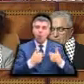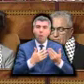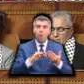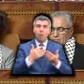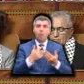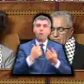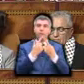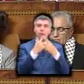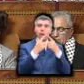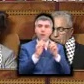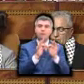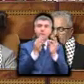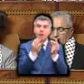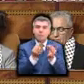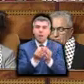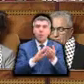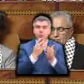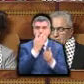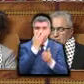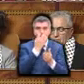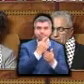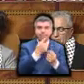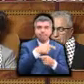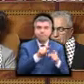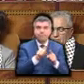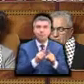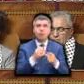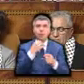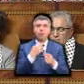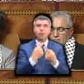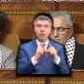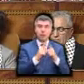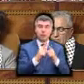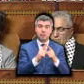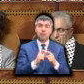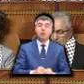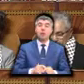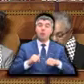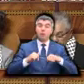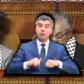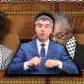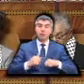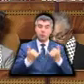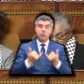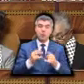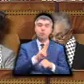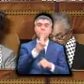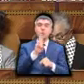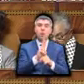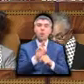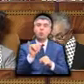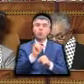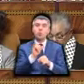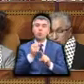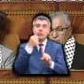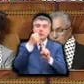آلاف المآسي الأسرية والاجتماعية فضلا عن التكاليف المالية والاقتصادية. السيد الوزير، نسائلكم ماذا عملت الحكومة